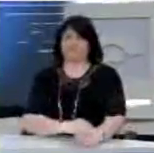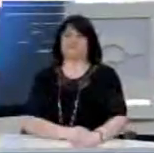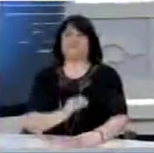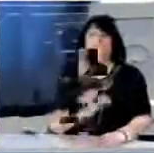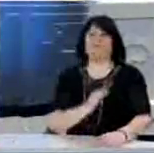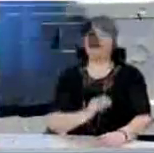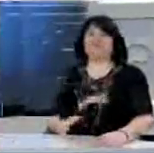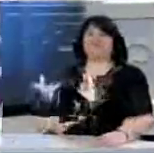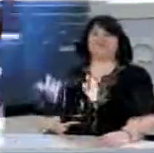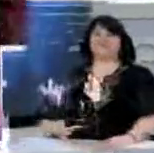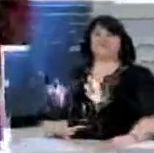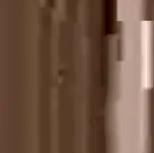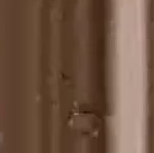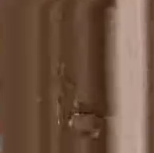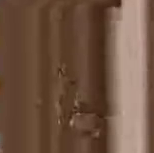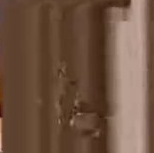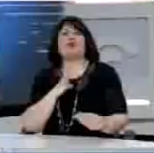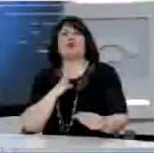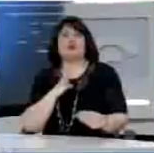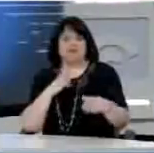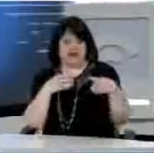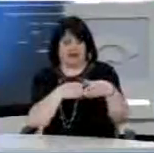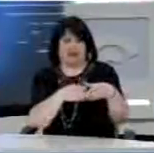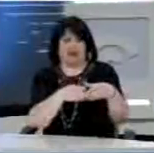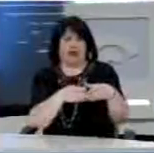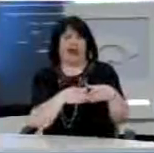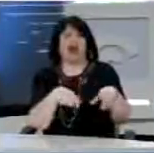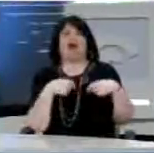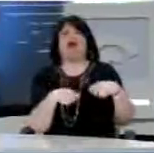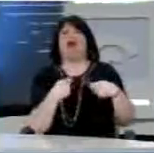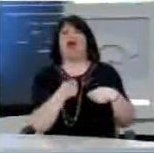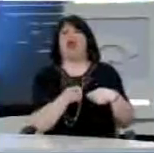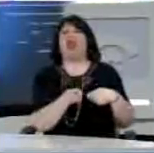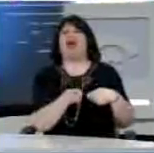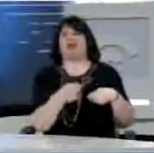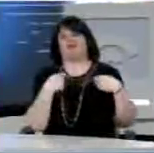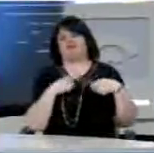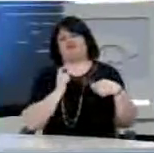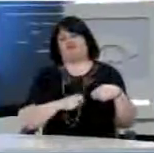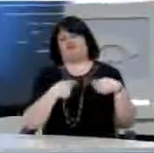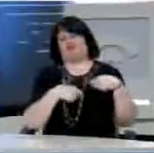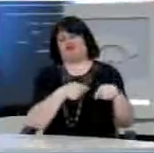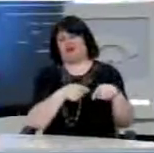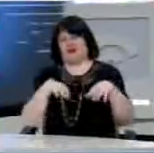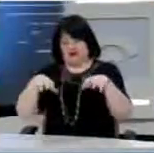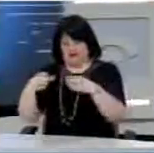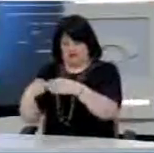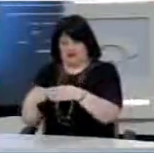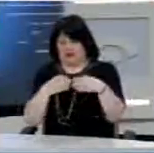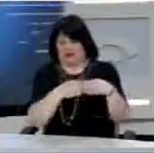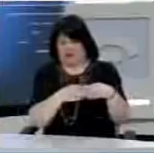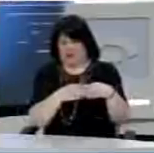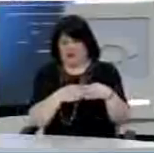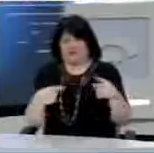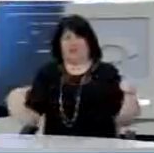των πολιτών, με την Ελλάδα της ελίτ, με την Ελλάδα των ελίτ, είναι δύο κόσμοι